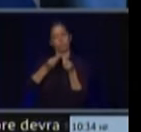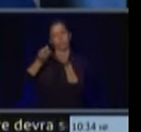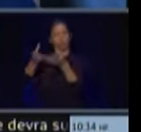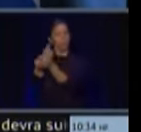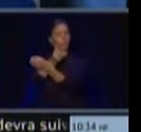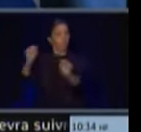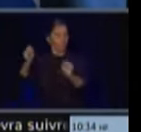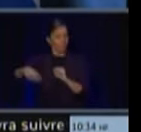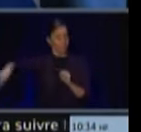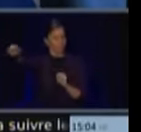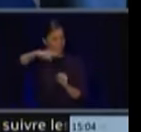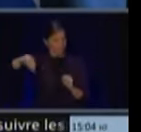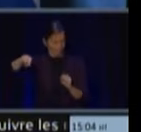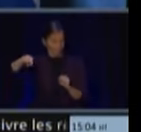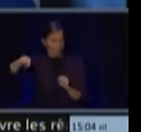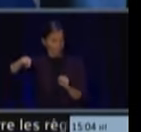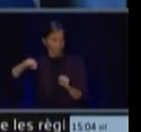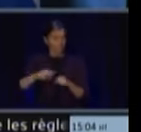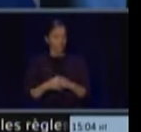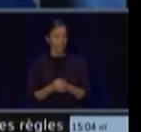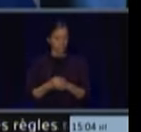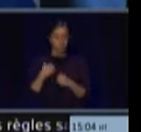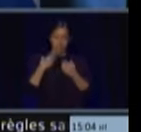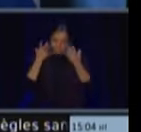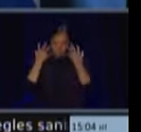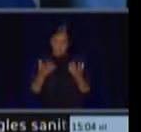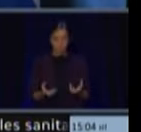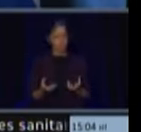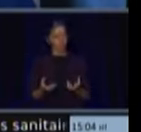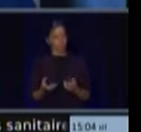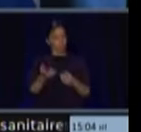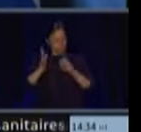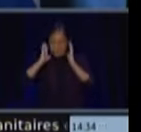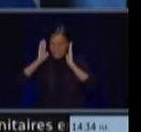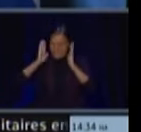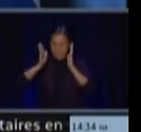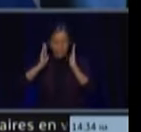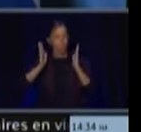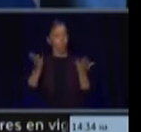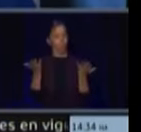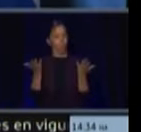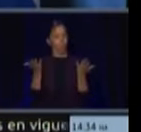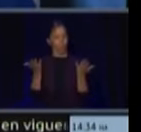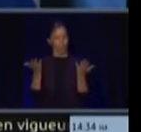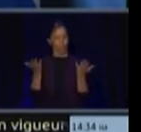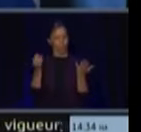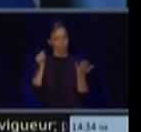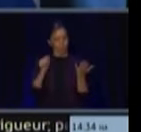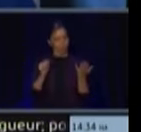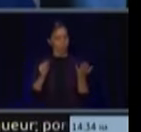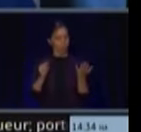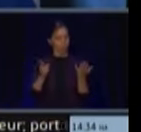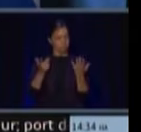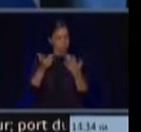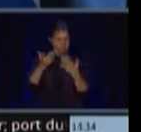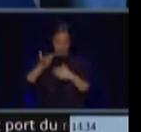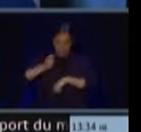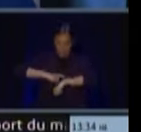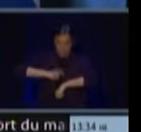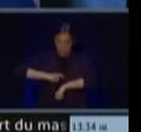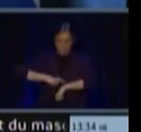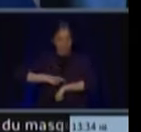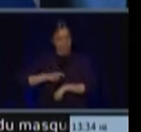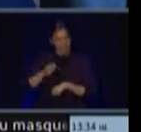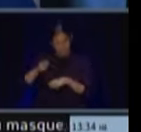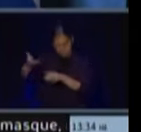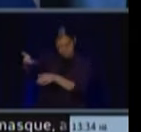Alors, il faut que les gens comprennent, et c'est pour ça que le premier ministre le dit, c'est encore le temps d'aller vous faire vacciner, parce que vous allez